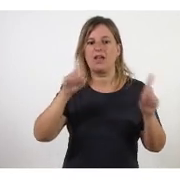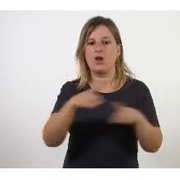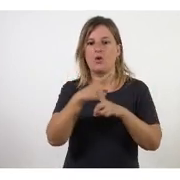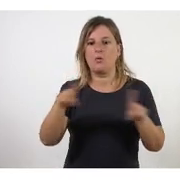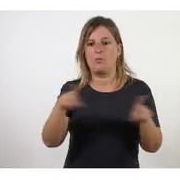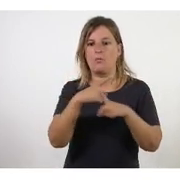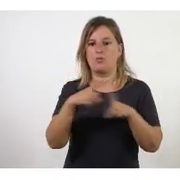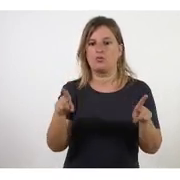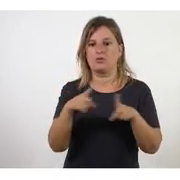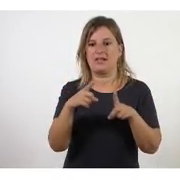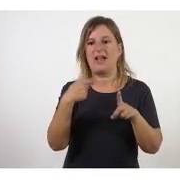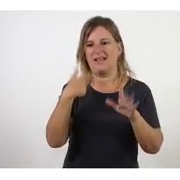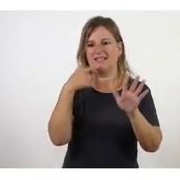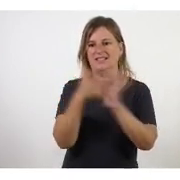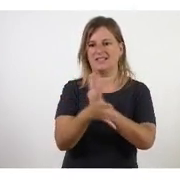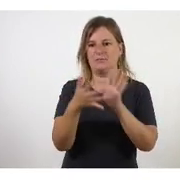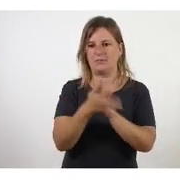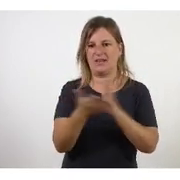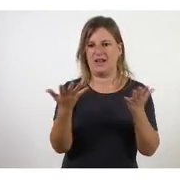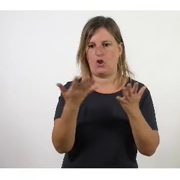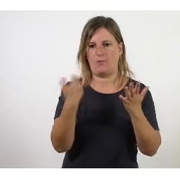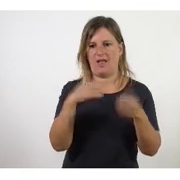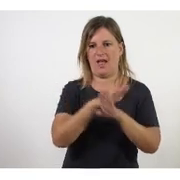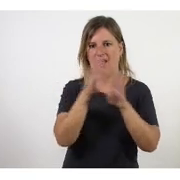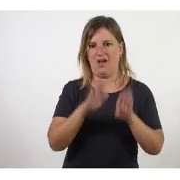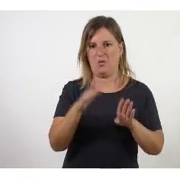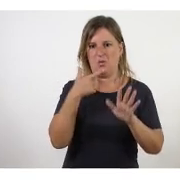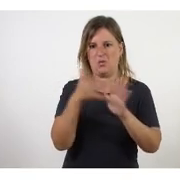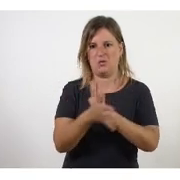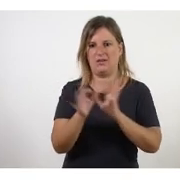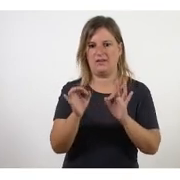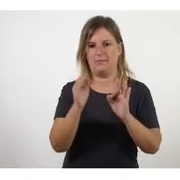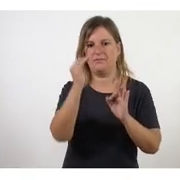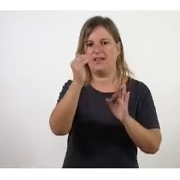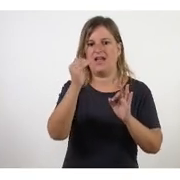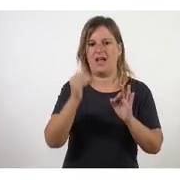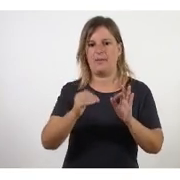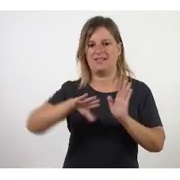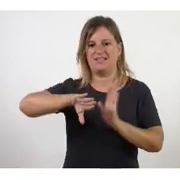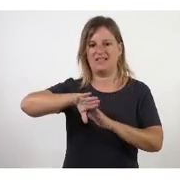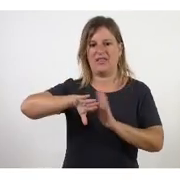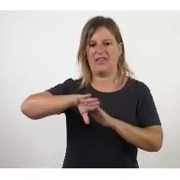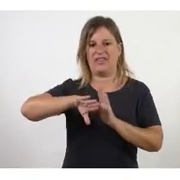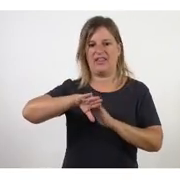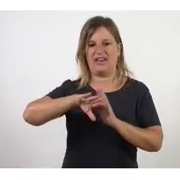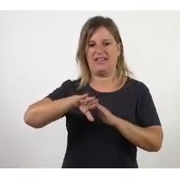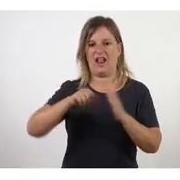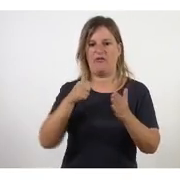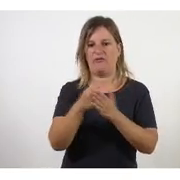ara mirarem com ficar música i serà l'última cosa aquella que farem, a baix, a la dreta, aquí al final del